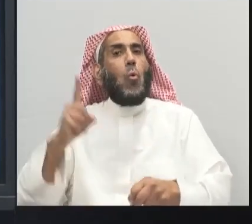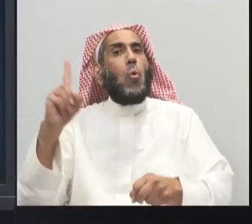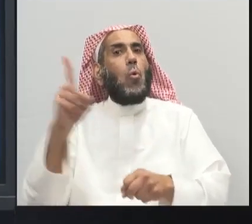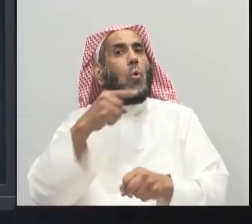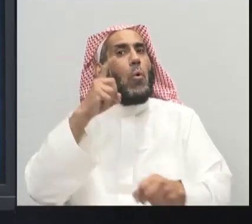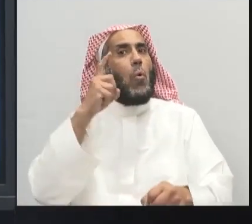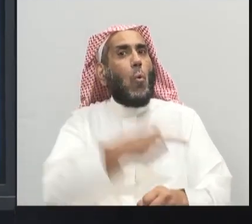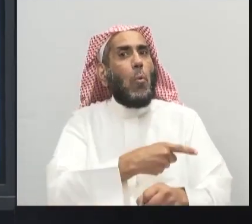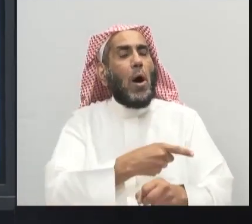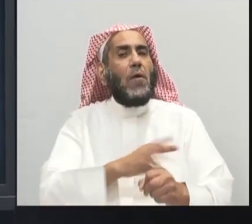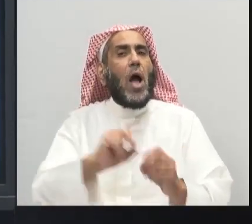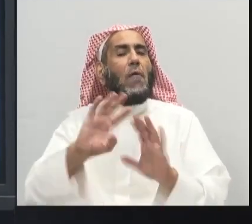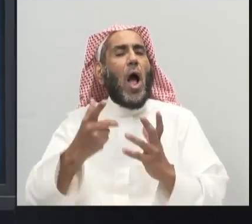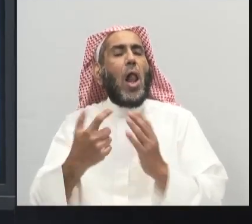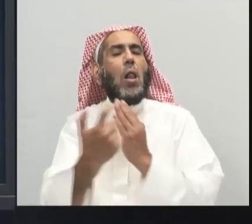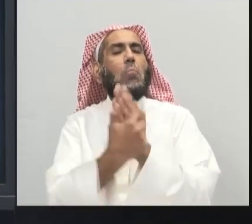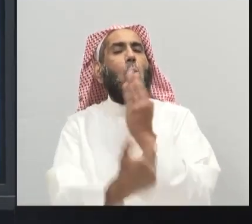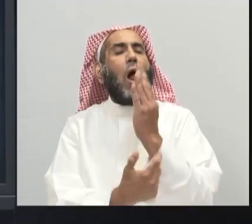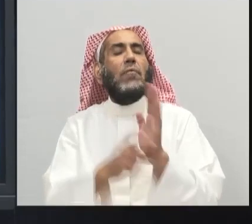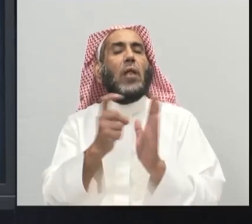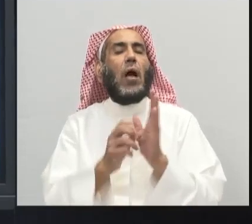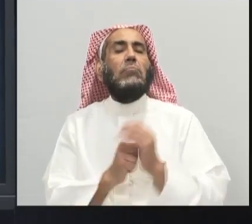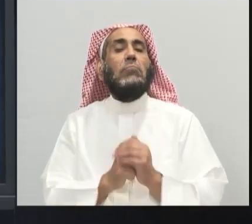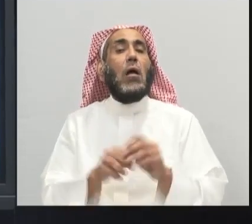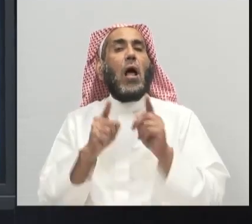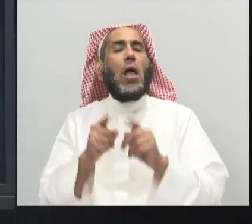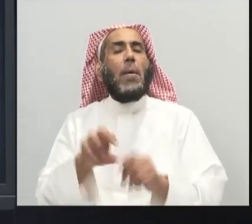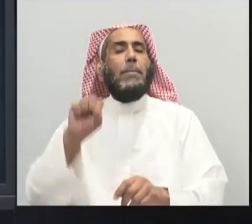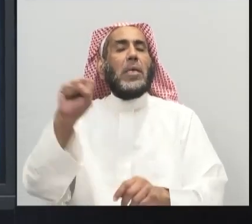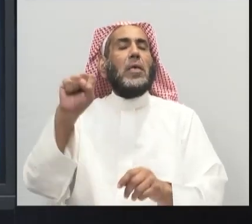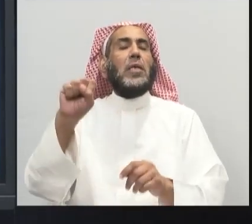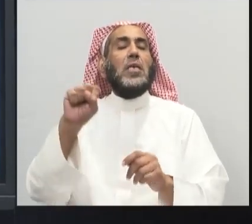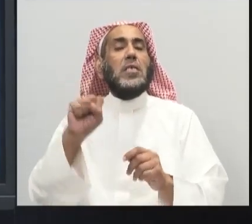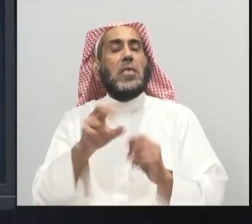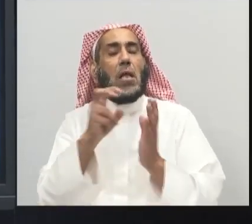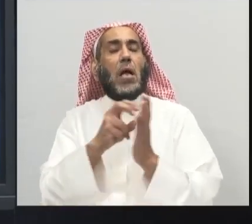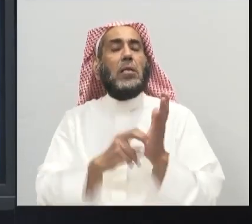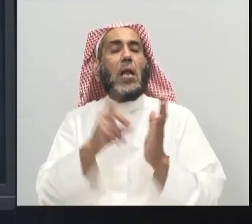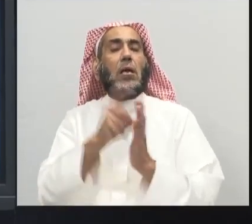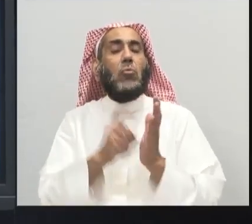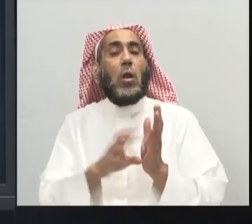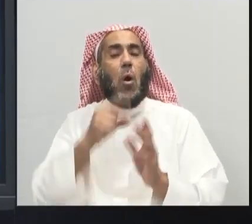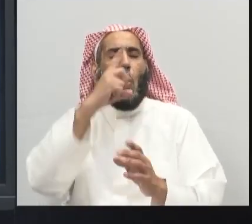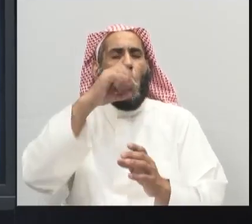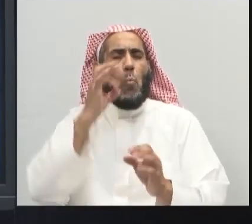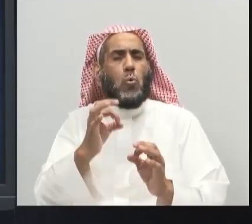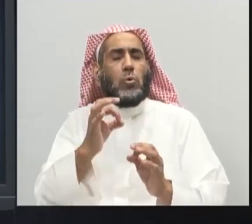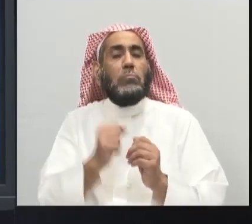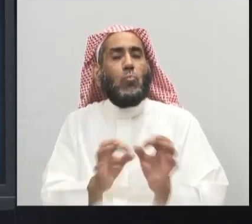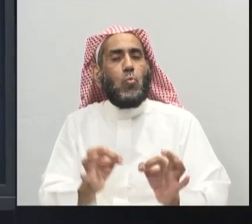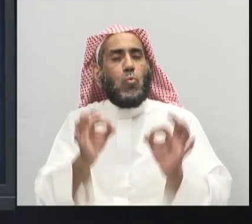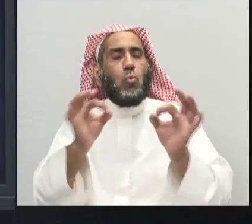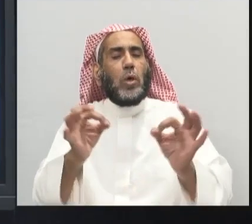في حال مخالفه القانون في حال مخالفه القانون فهذ من خصائص القاعده القانونيه انه ملزم وانه